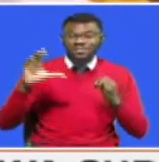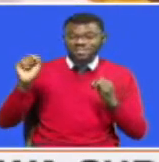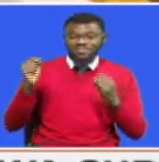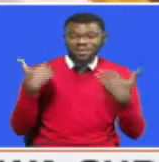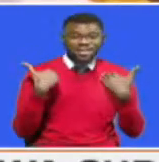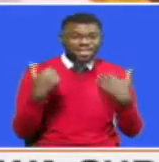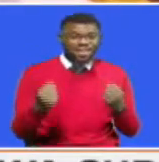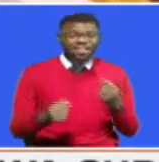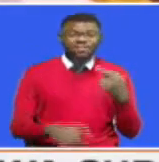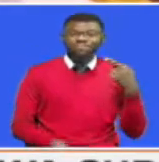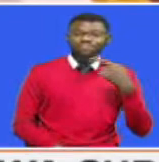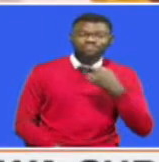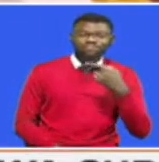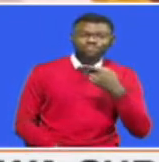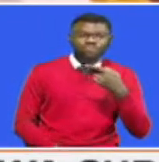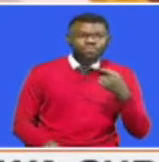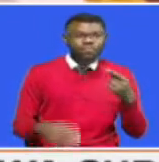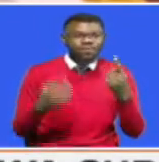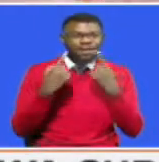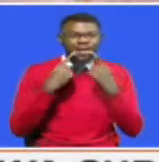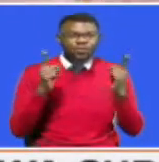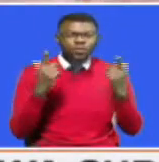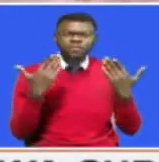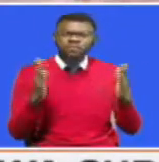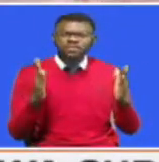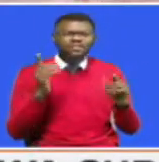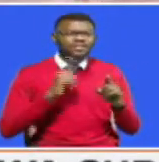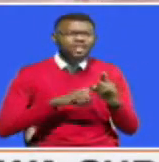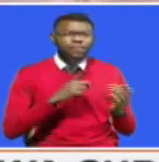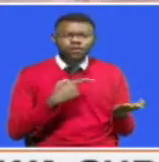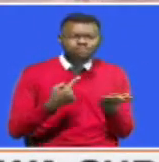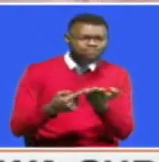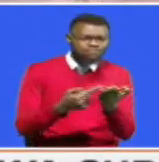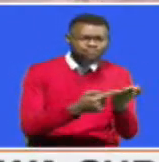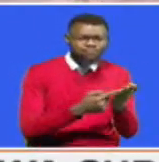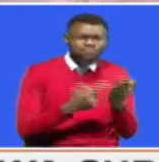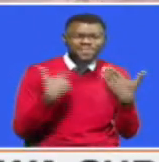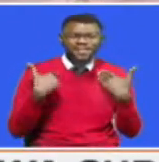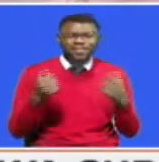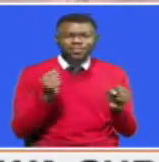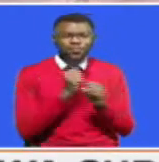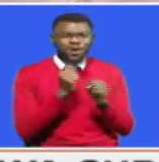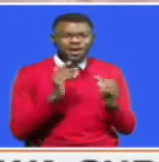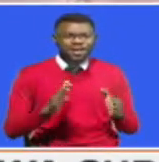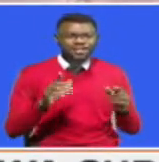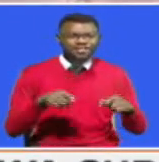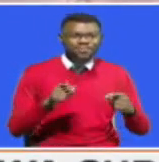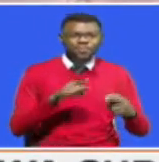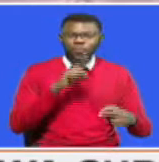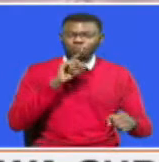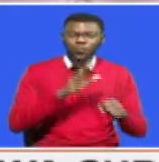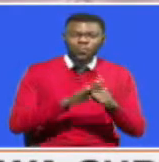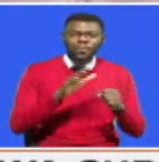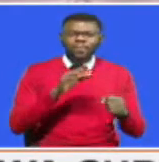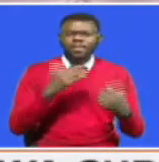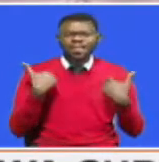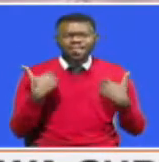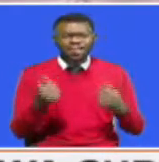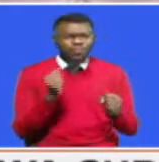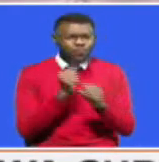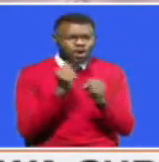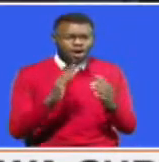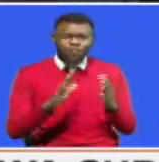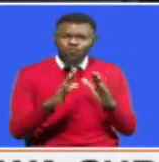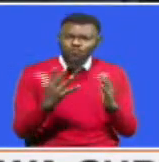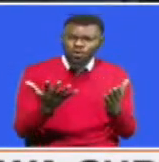afya Susan Nakhumicha alibainisha hayo katika mdahalo wa hudumu wa afya. Amhakikishia wahudumu wa afya nchini